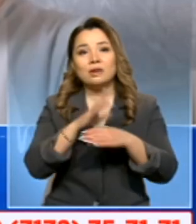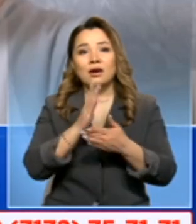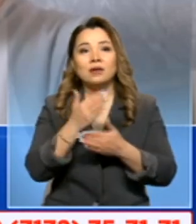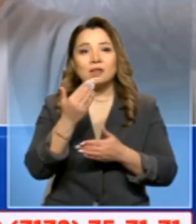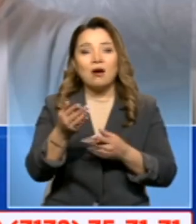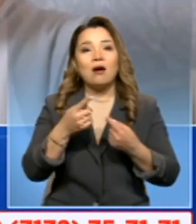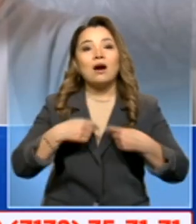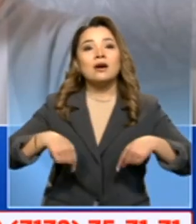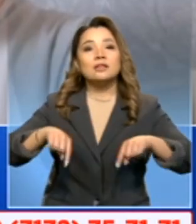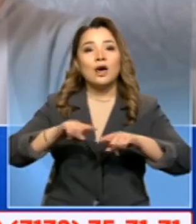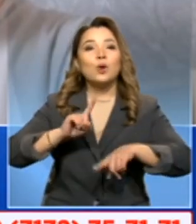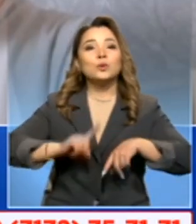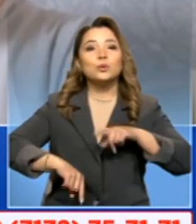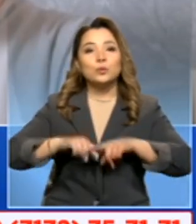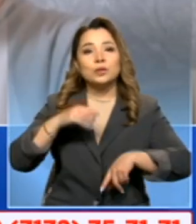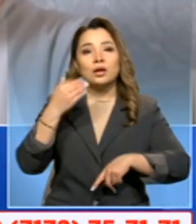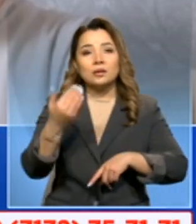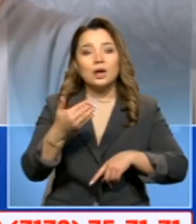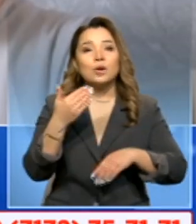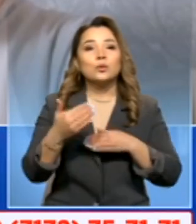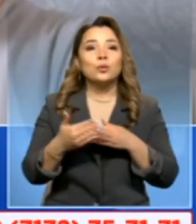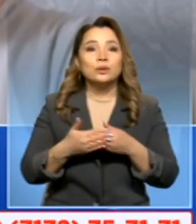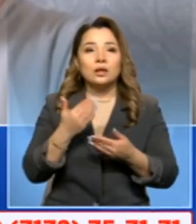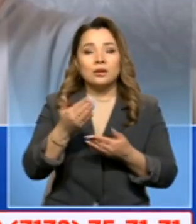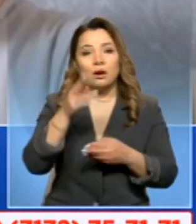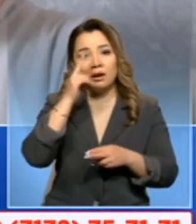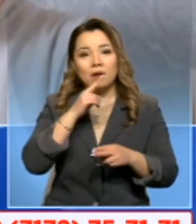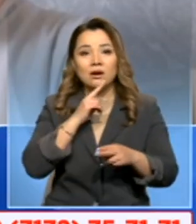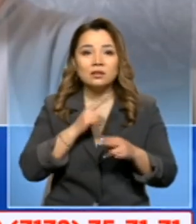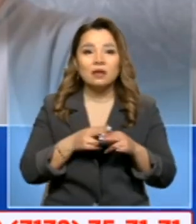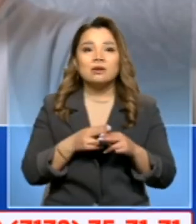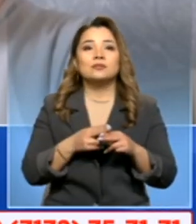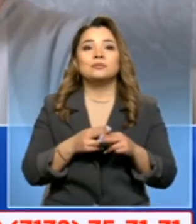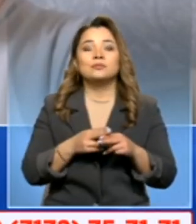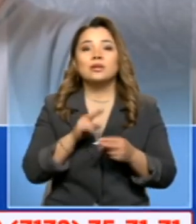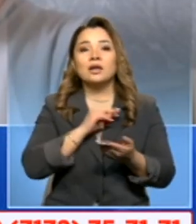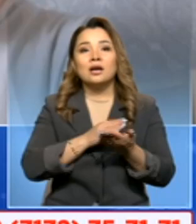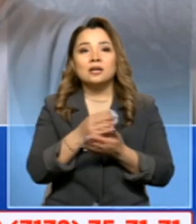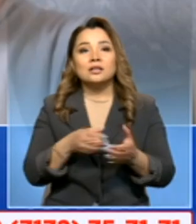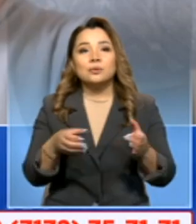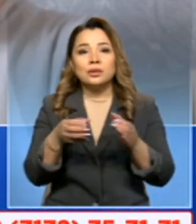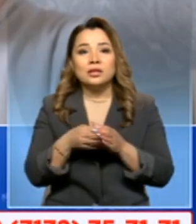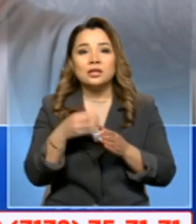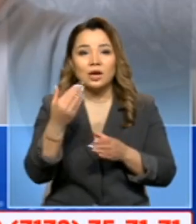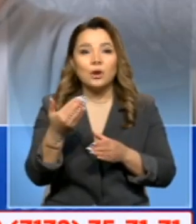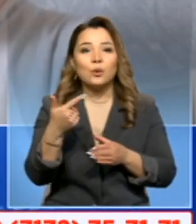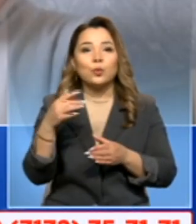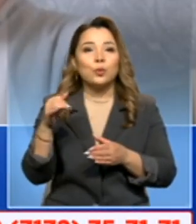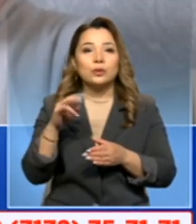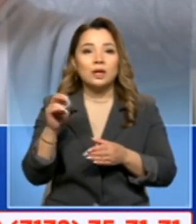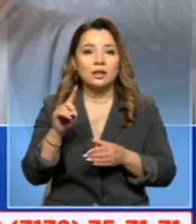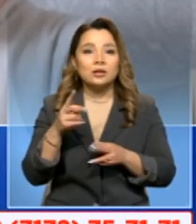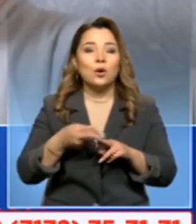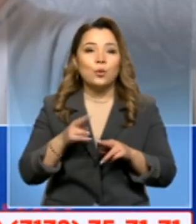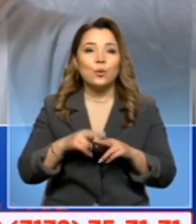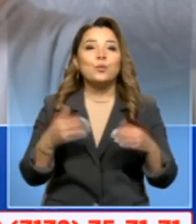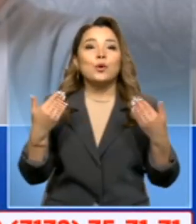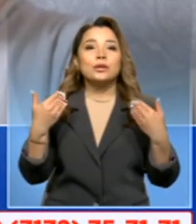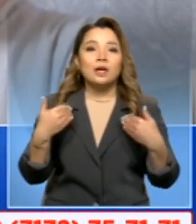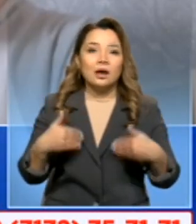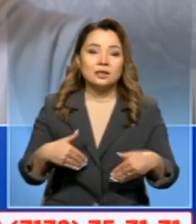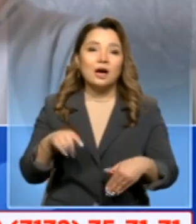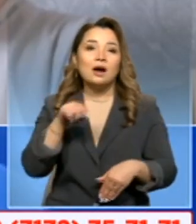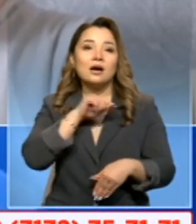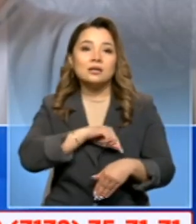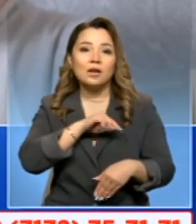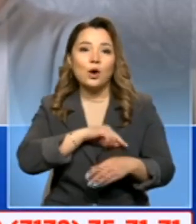бірақ айналаңыздағы туған туыс, ағайындар, қызметтестер, Гүлназдың осы бойындағы